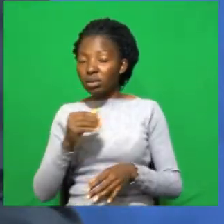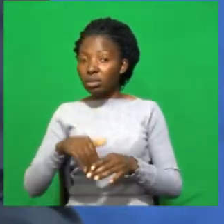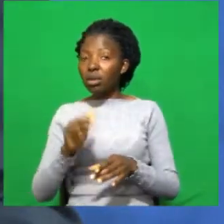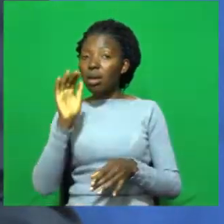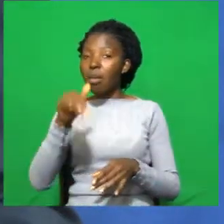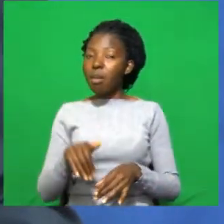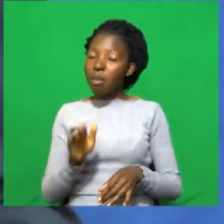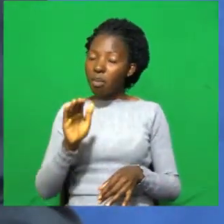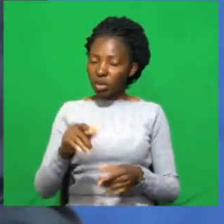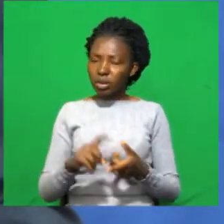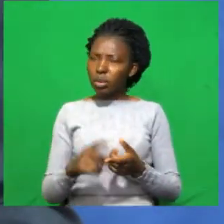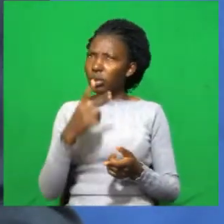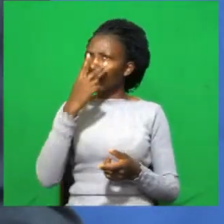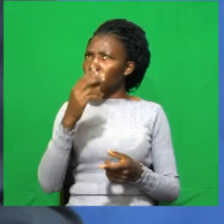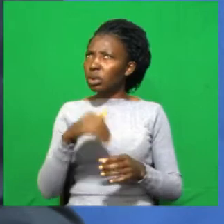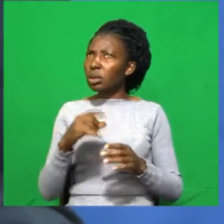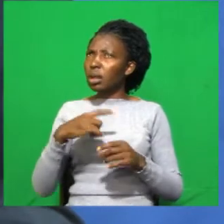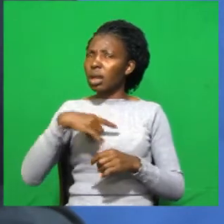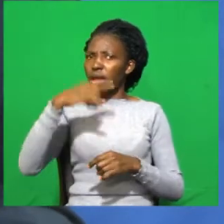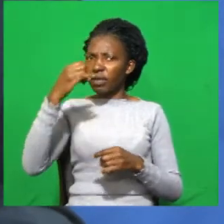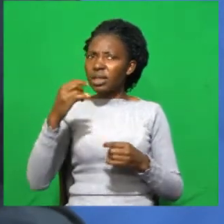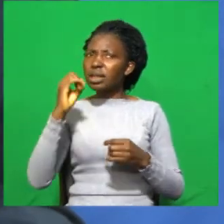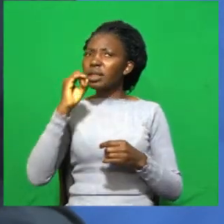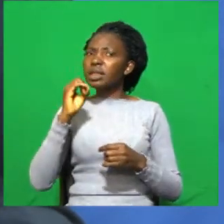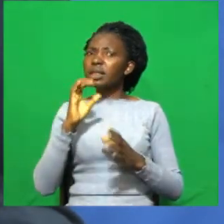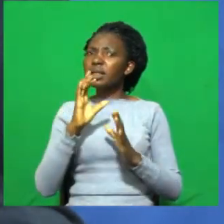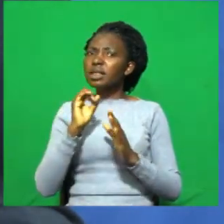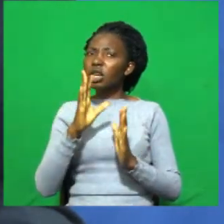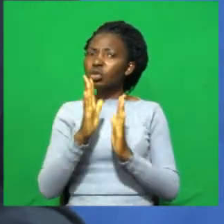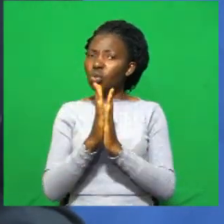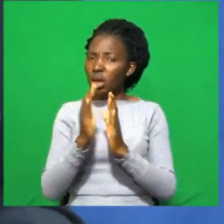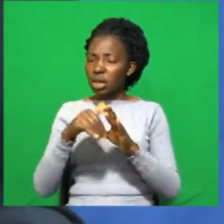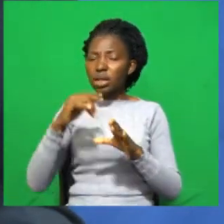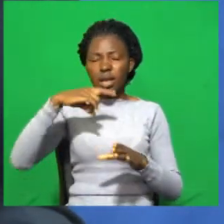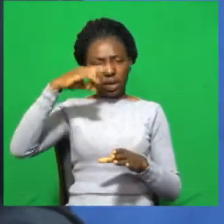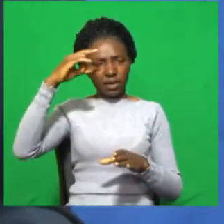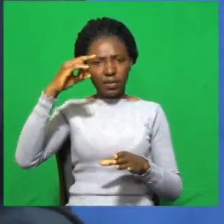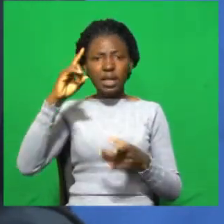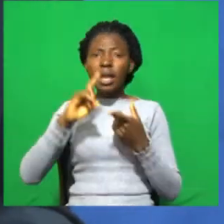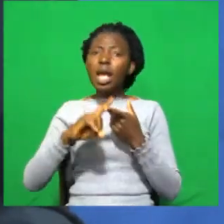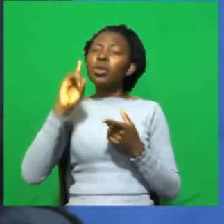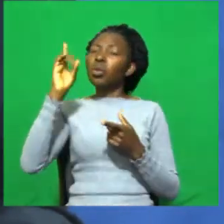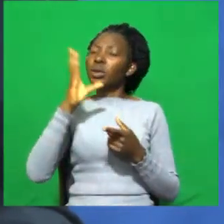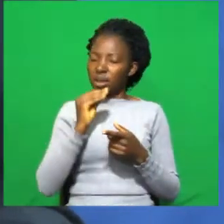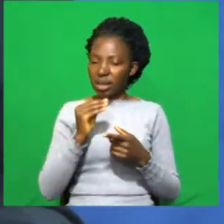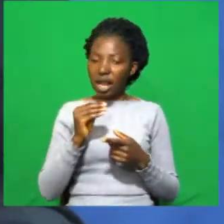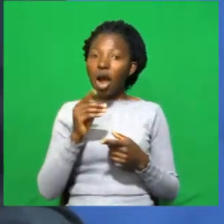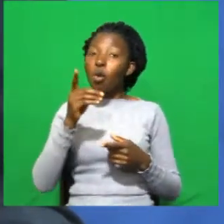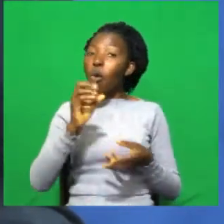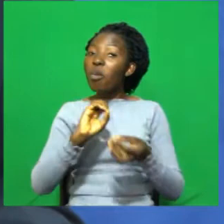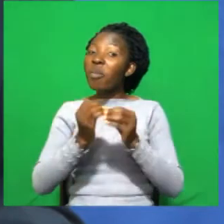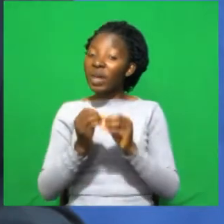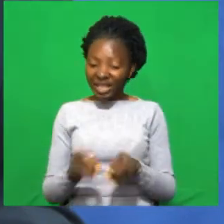aratidzwa kudenga. Temberi yekudenga. Right. Ndobva anzi chienda unogadzira yakafanana